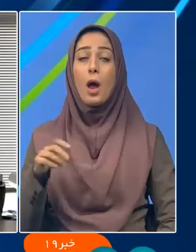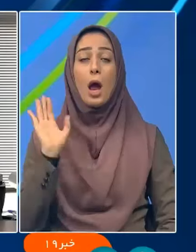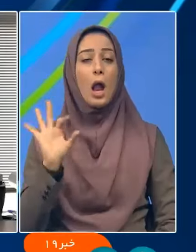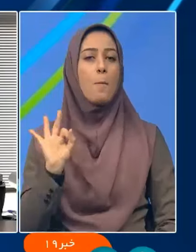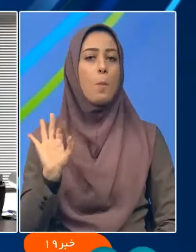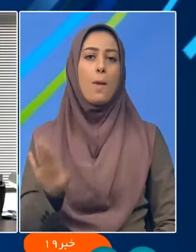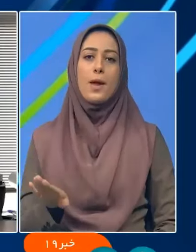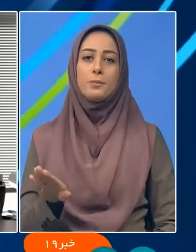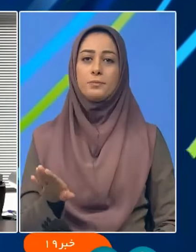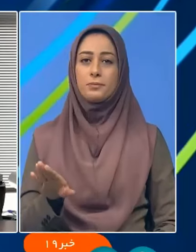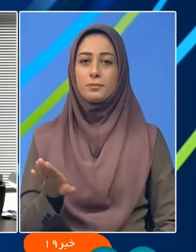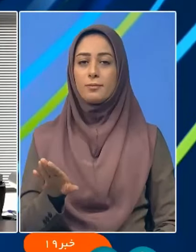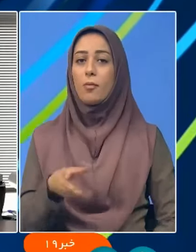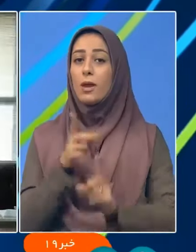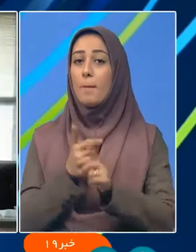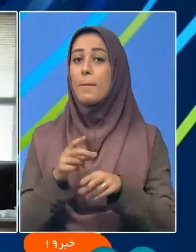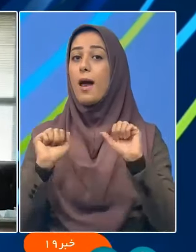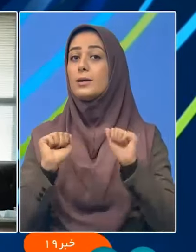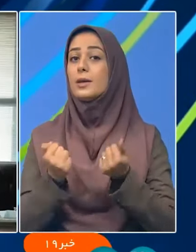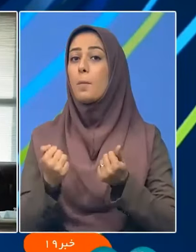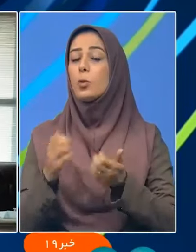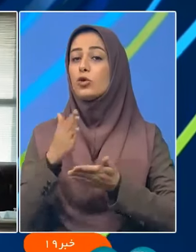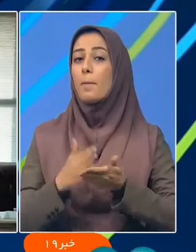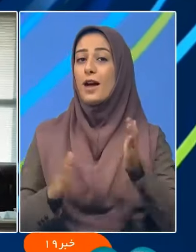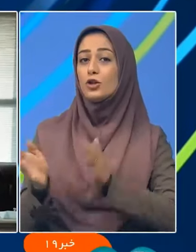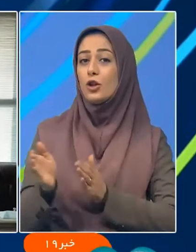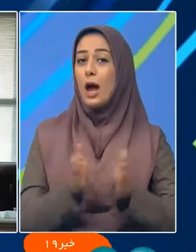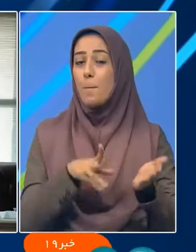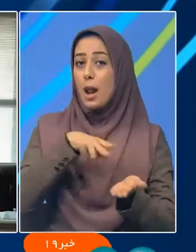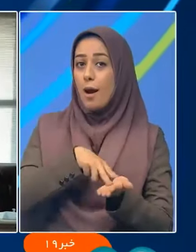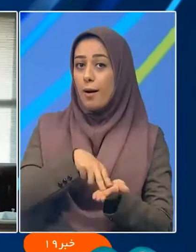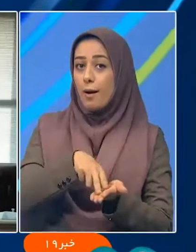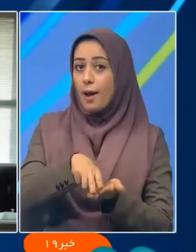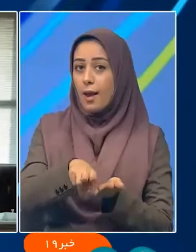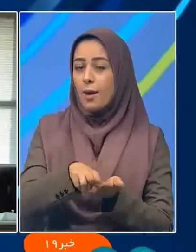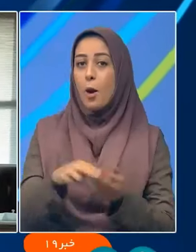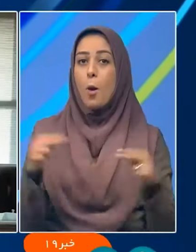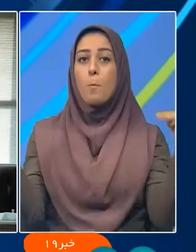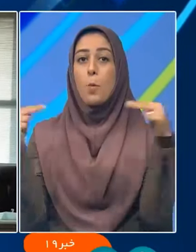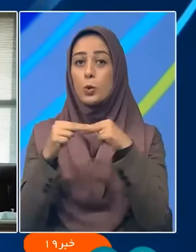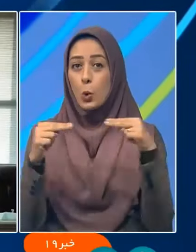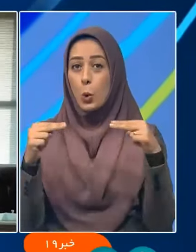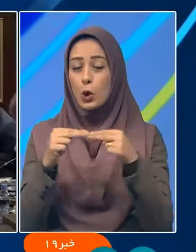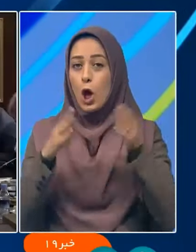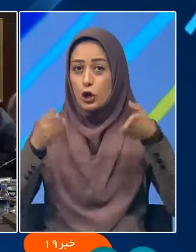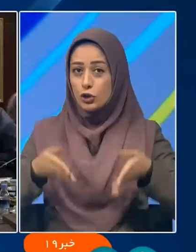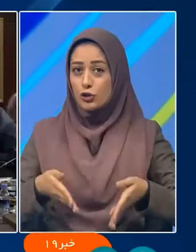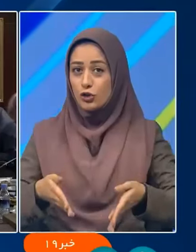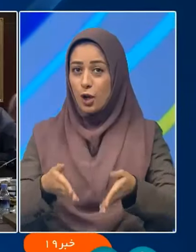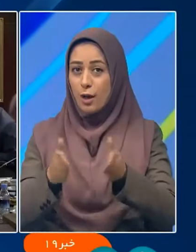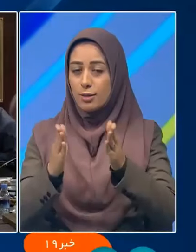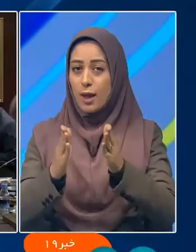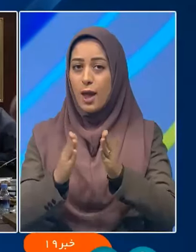را ضروری دانست. بررسی مشکلات شبکه حمل و نقل ریلی، شبکه بزرگراهی و جاده‌ای و